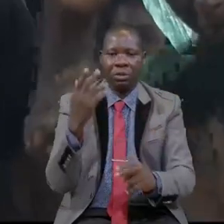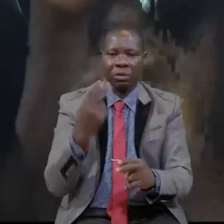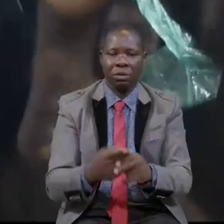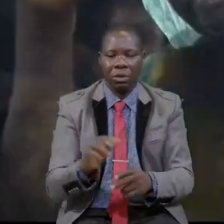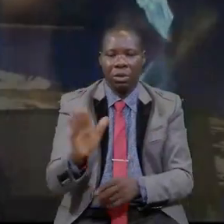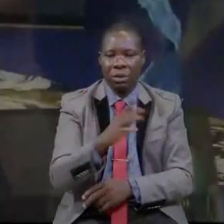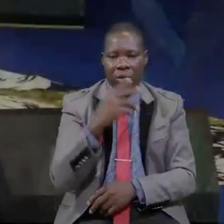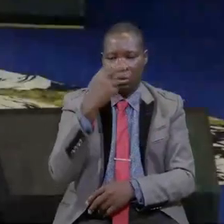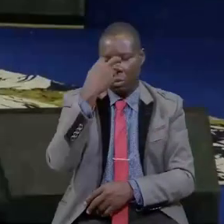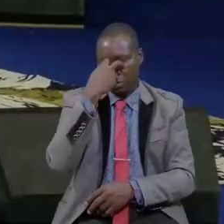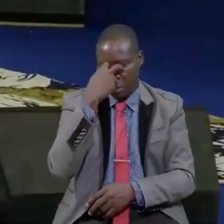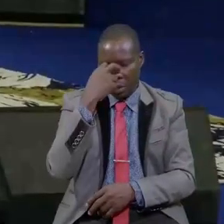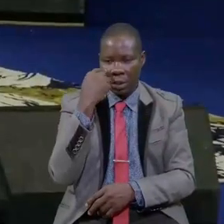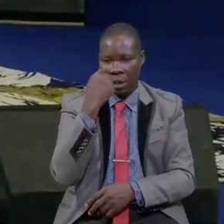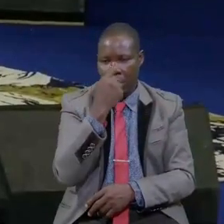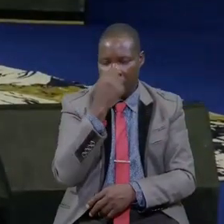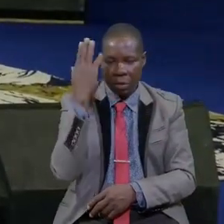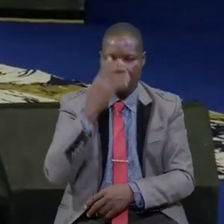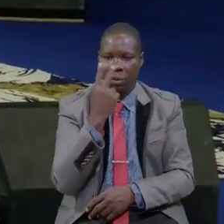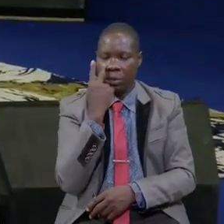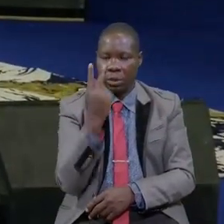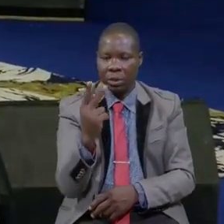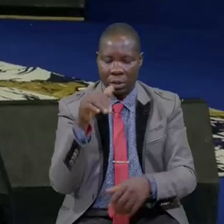Tes yeux aveugles vont voir.